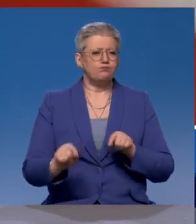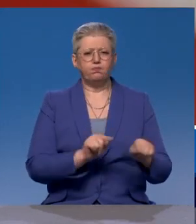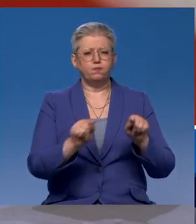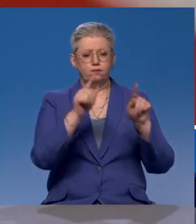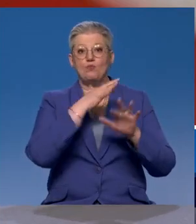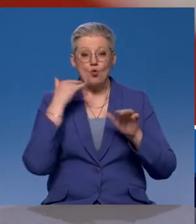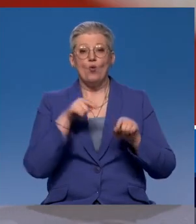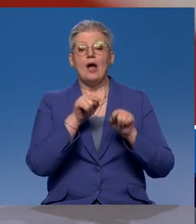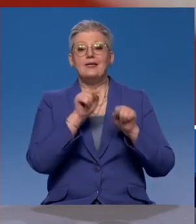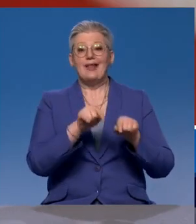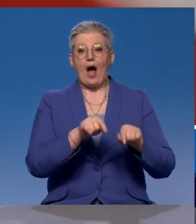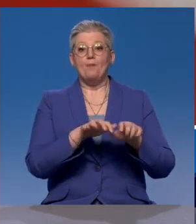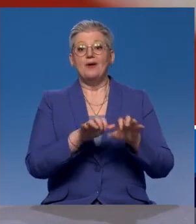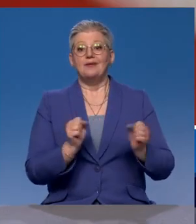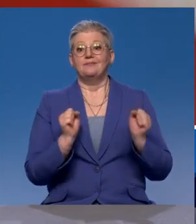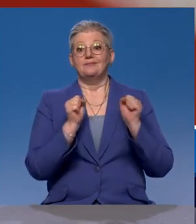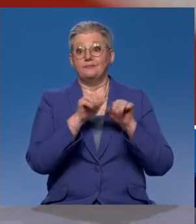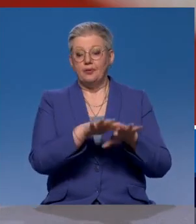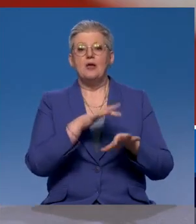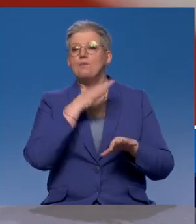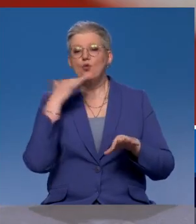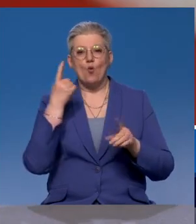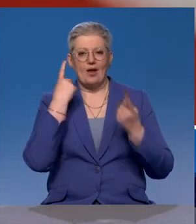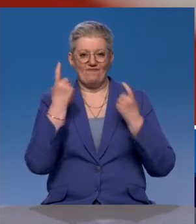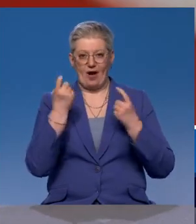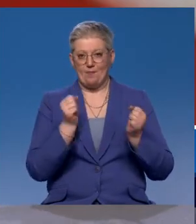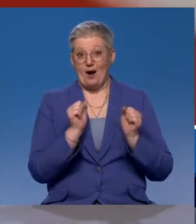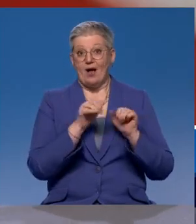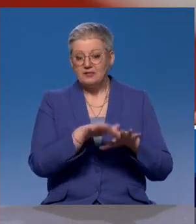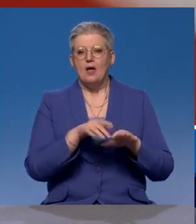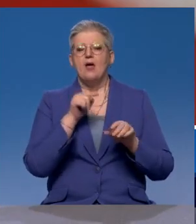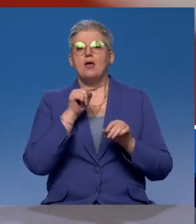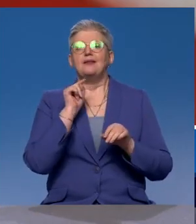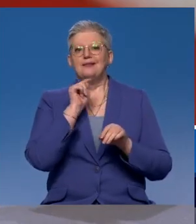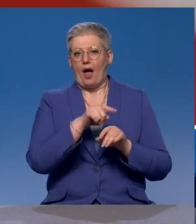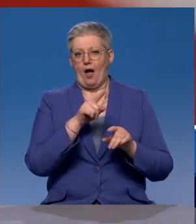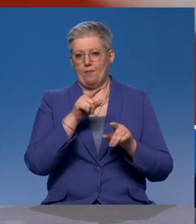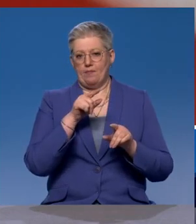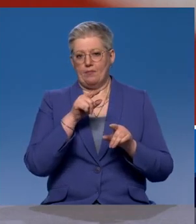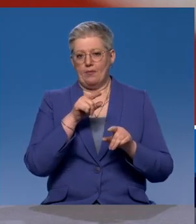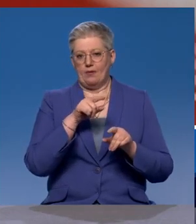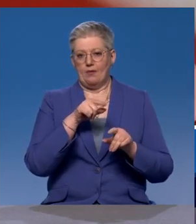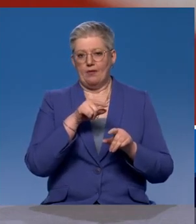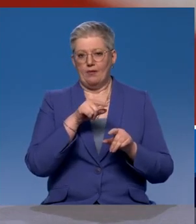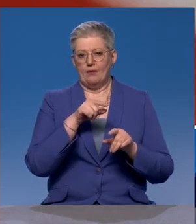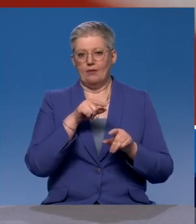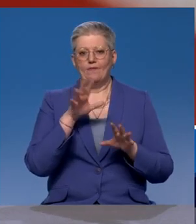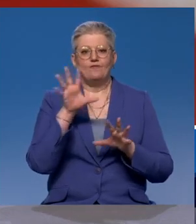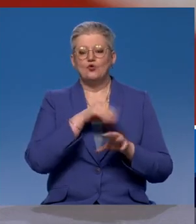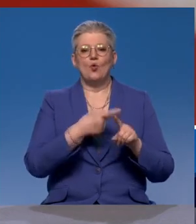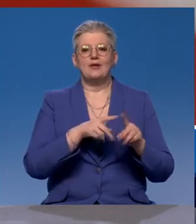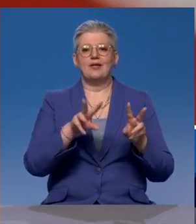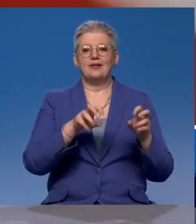туда и огромное количество данных, на которых обучают эти нейросетки, так называемые, да, все это называется